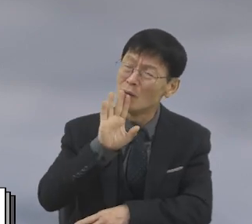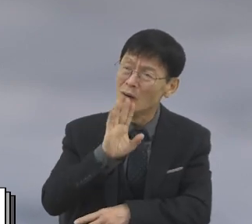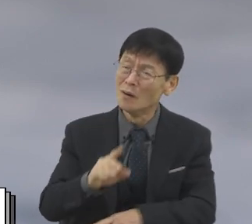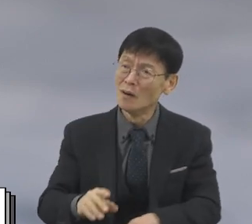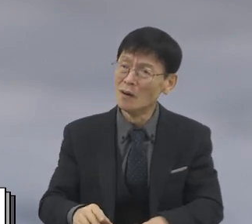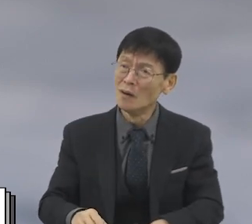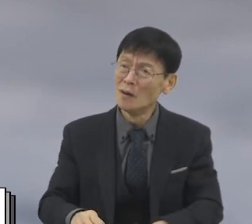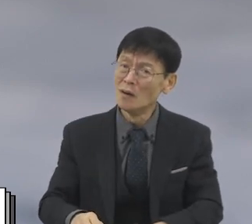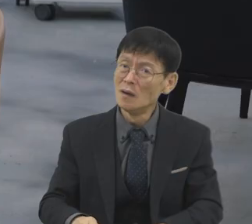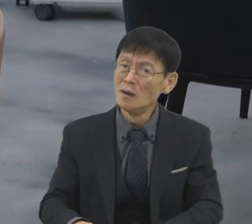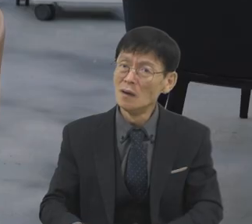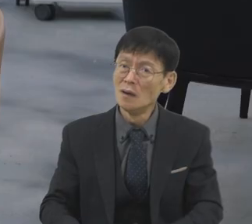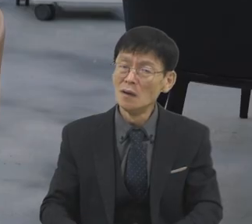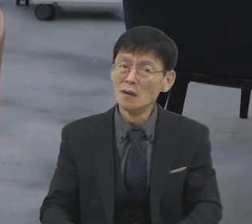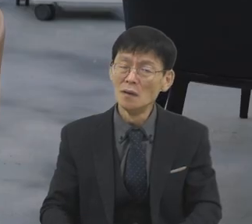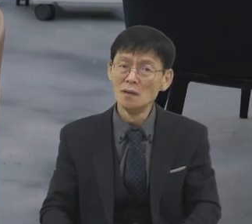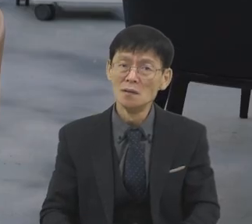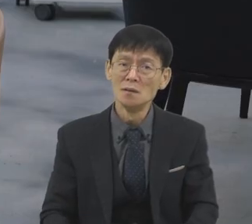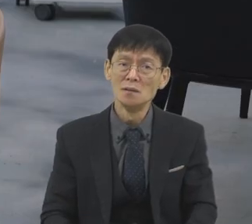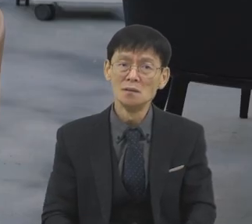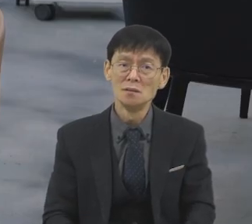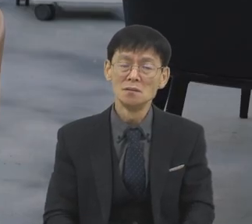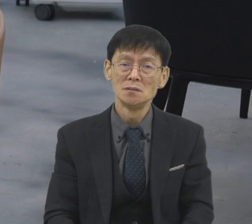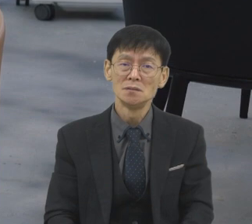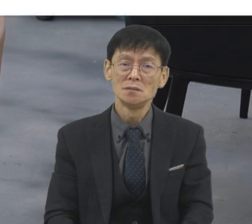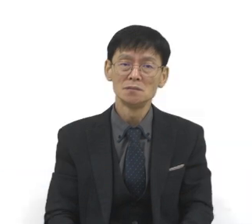증명해야 되나요?